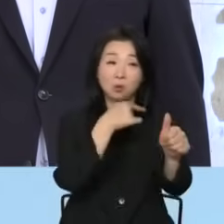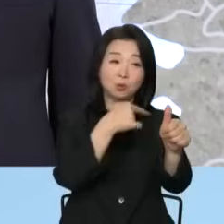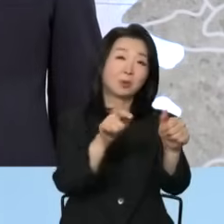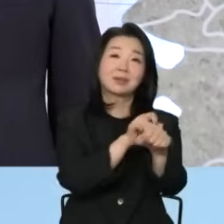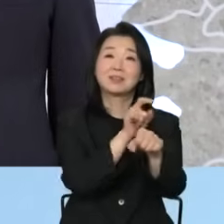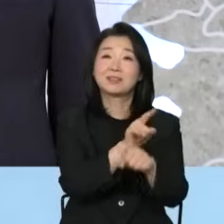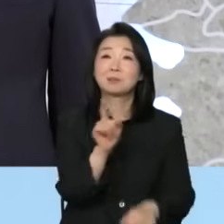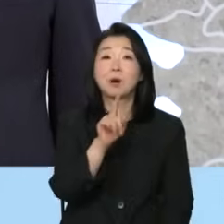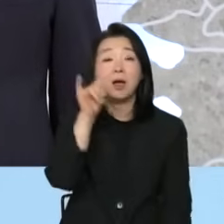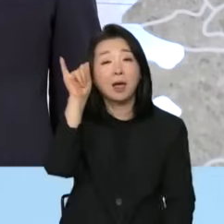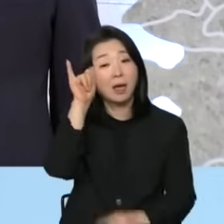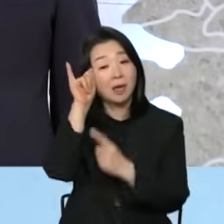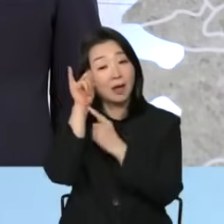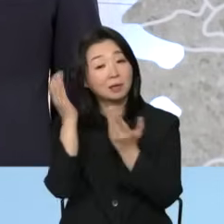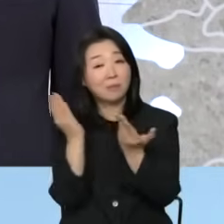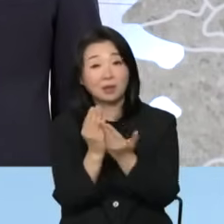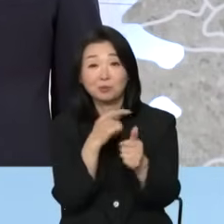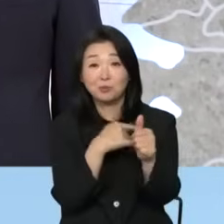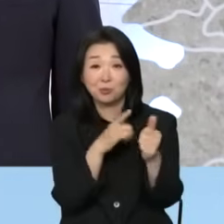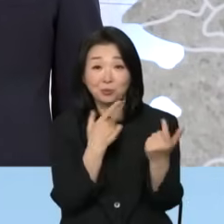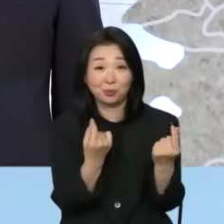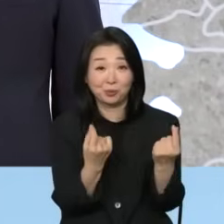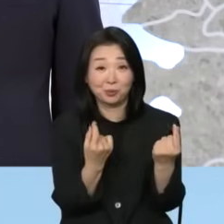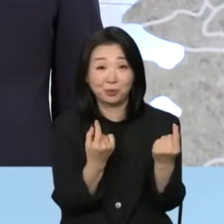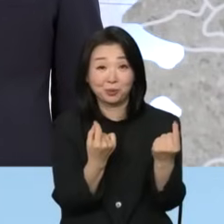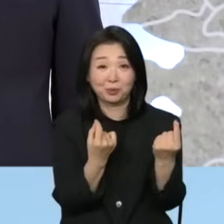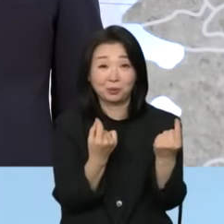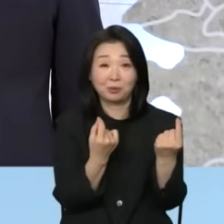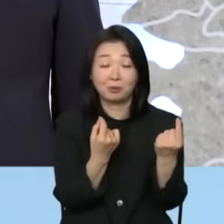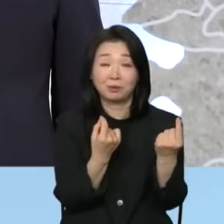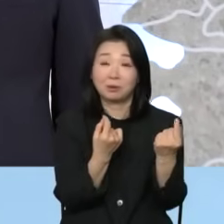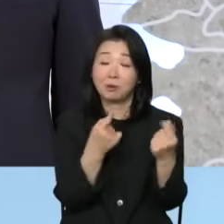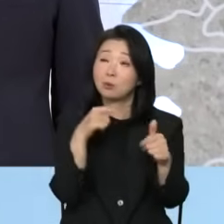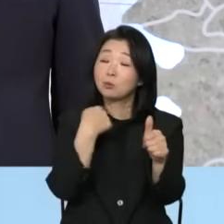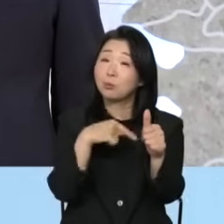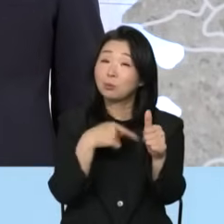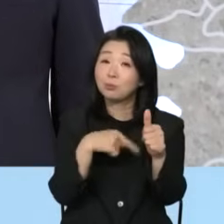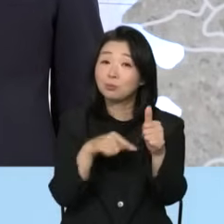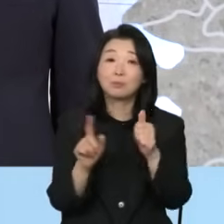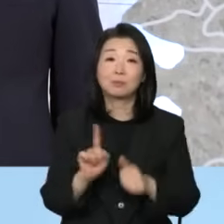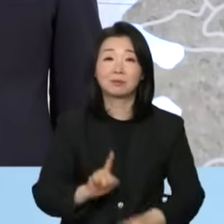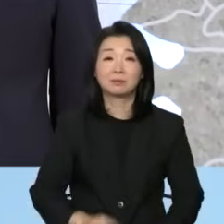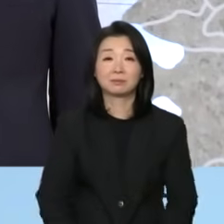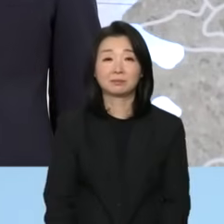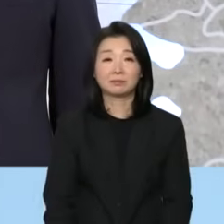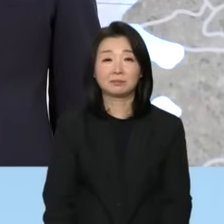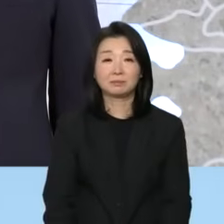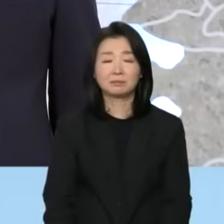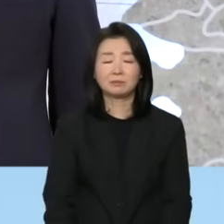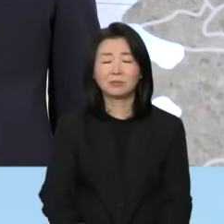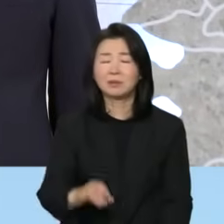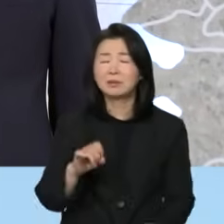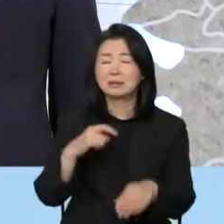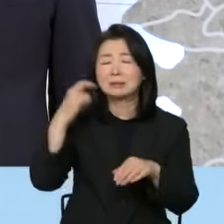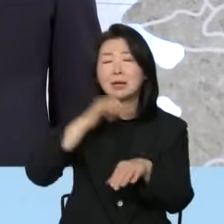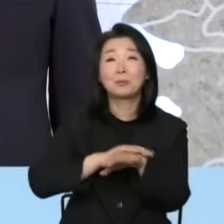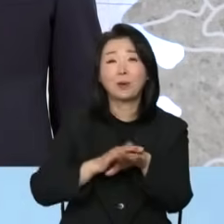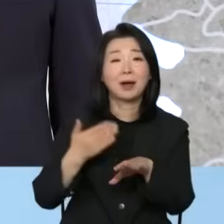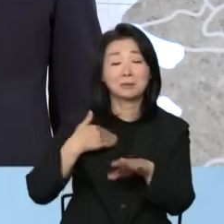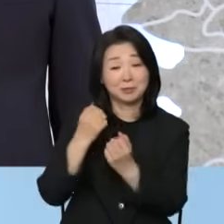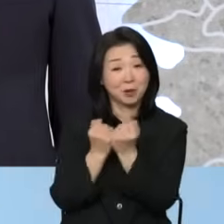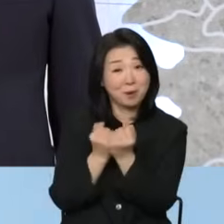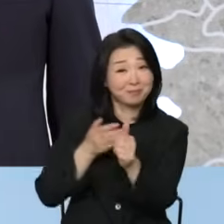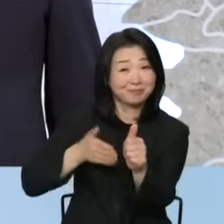하나로 AI 맞춤 교육을 꼽아주셨잖아요. 이게 어떤 교육인지 좀 와닿지는 않는데 한번 설명을 좀 해주실 수